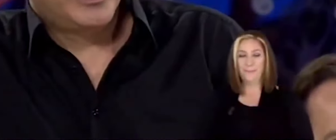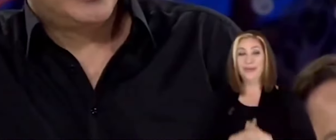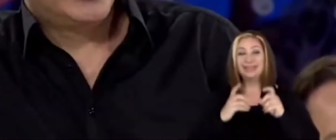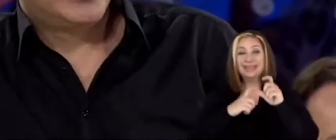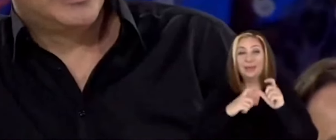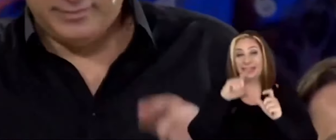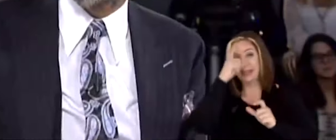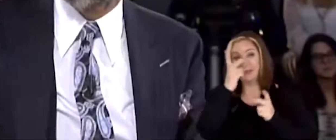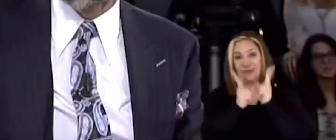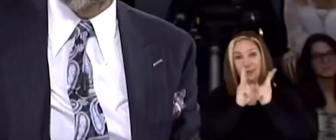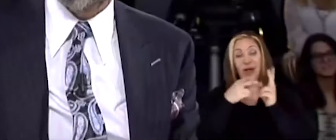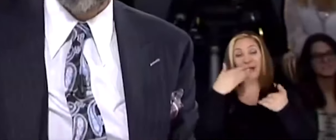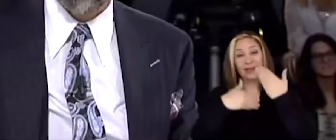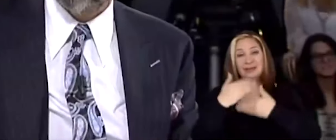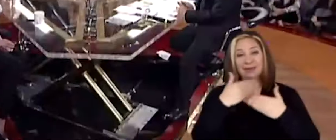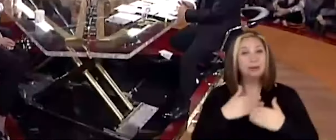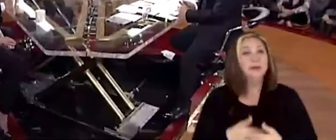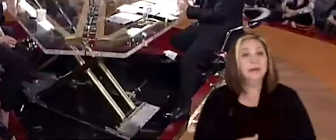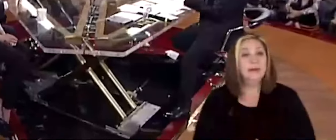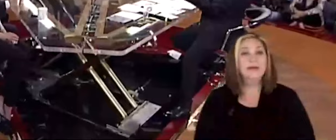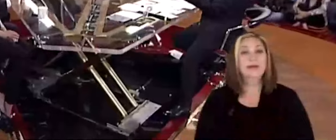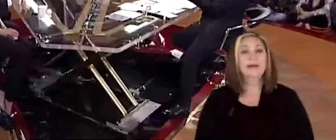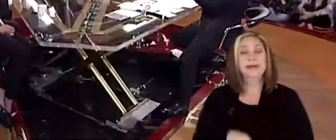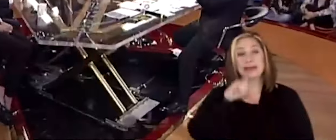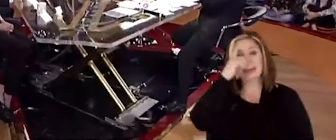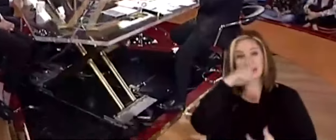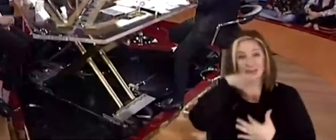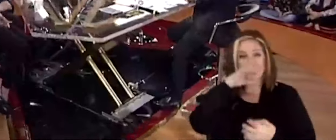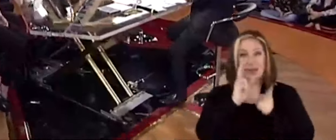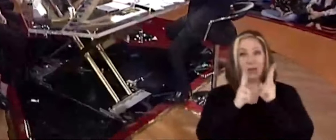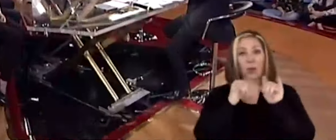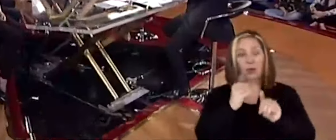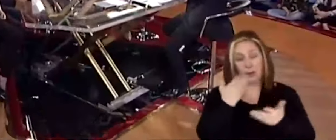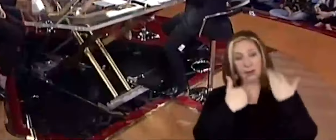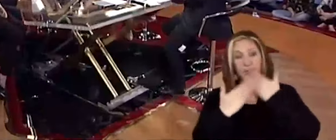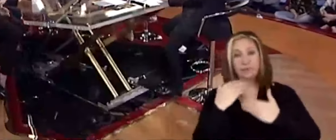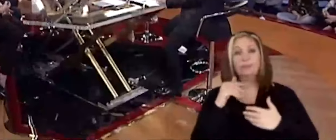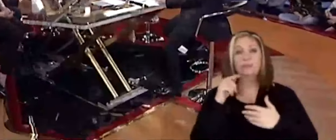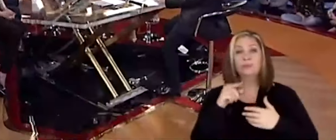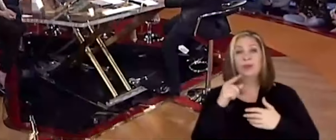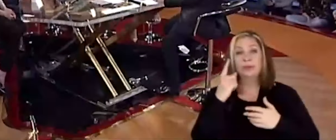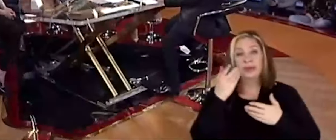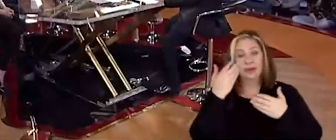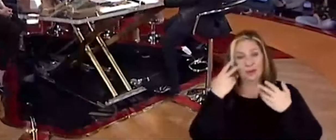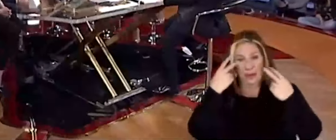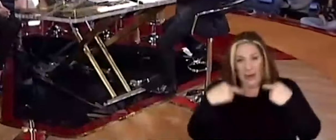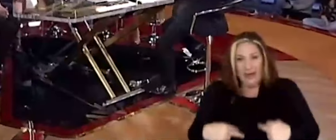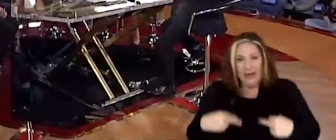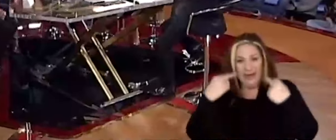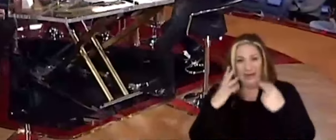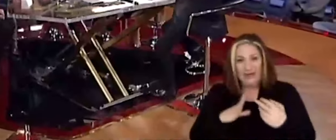Sermiyan, tek kişilik gösterini anlat. He? Tek kişilik gösterini anlat. Şimdi tek kişilik gösterim, böyle bir gösterim var.